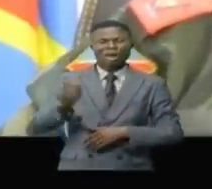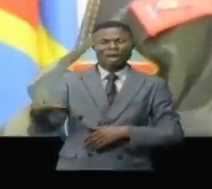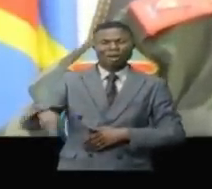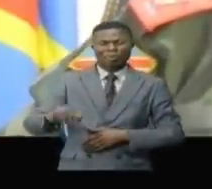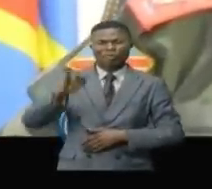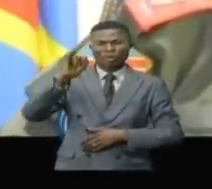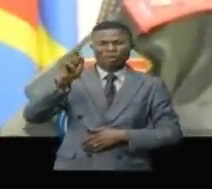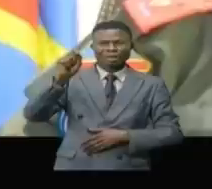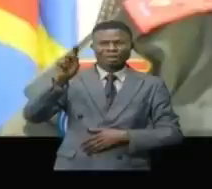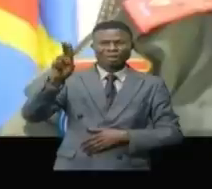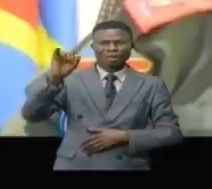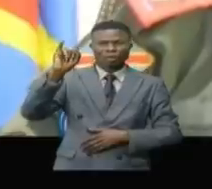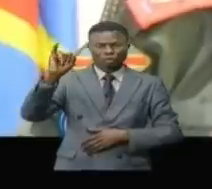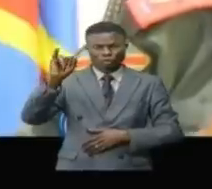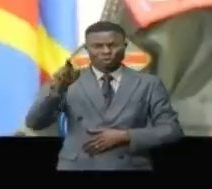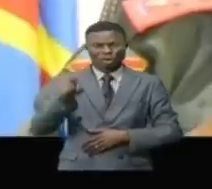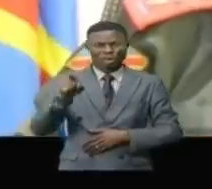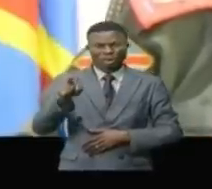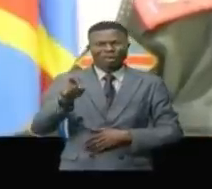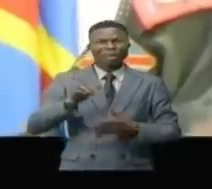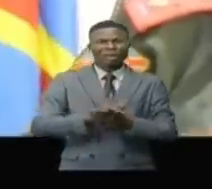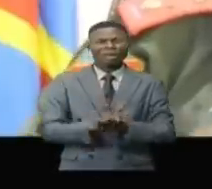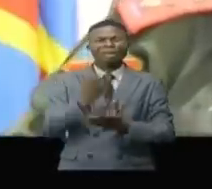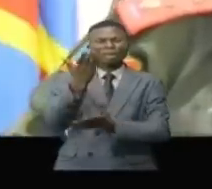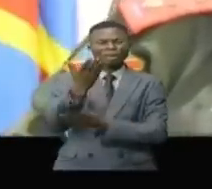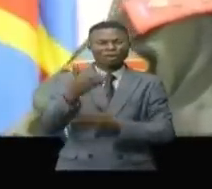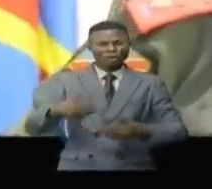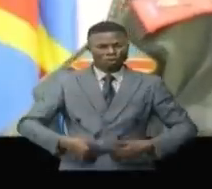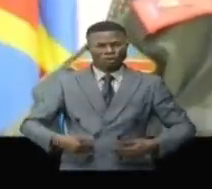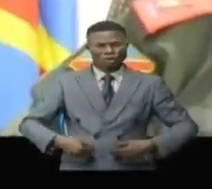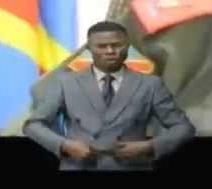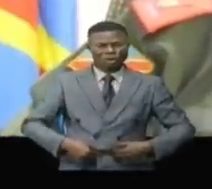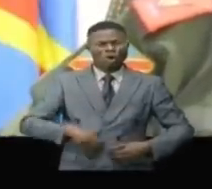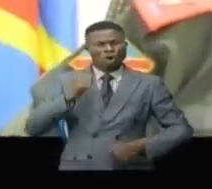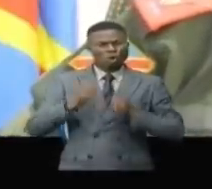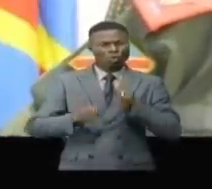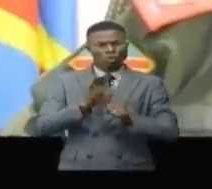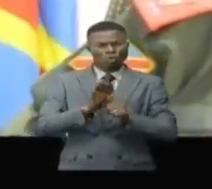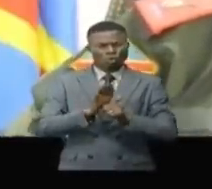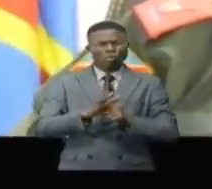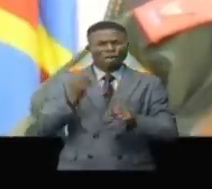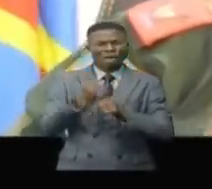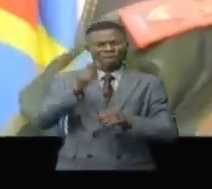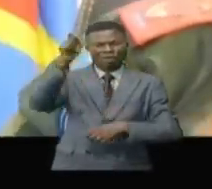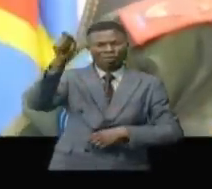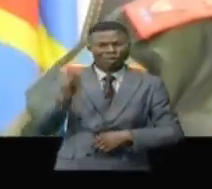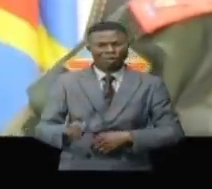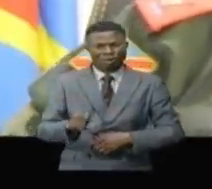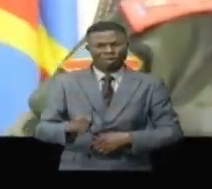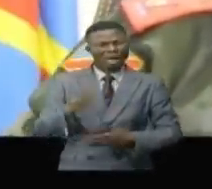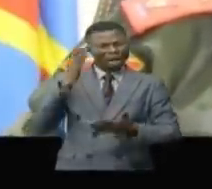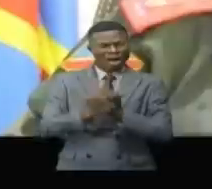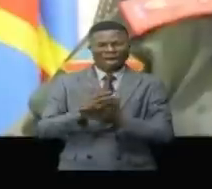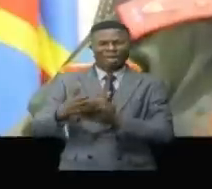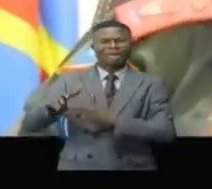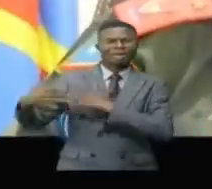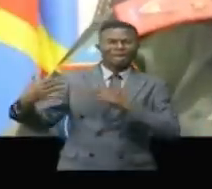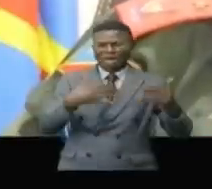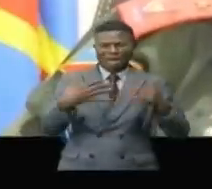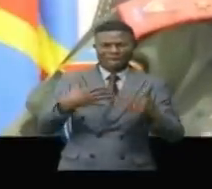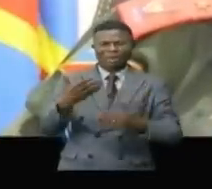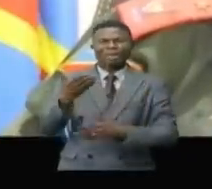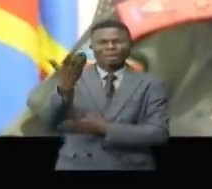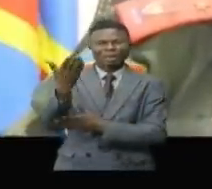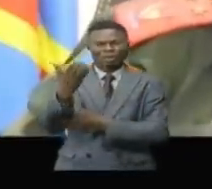lieutenant général Luboya Kachama Djouni, appelle les jeunes encore actifs dans les groupes armés à déposer les armes. Donc je demande à